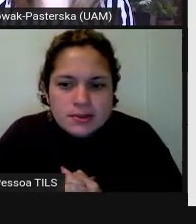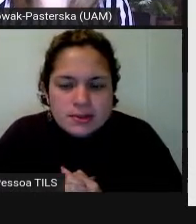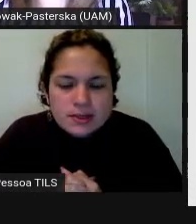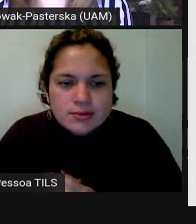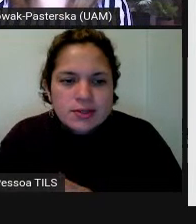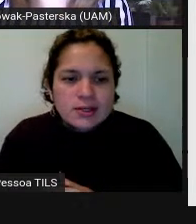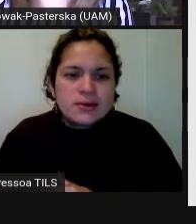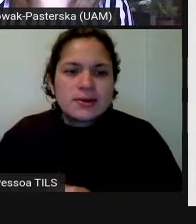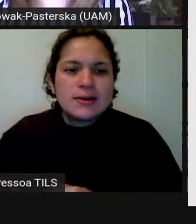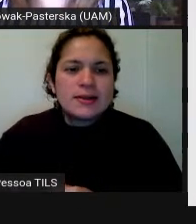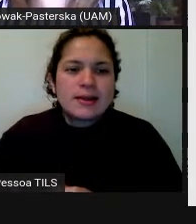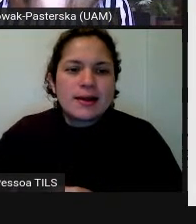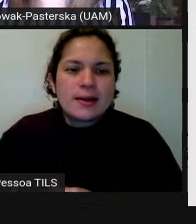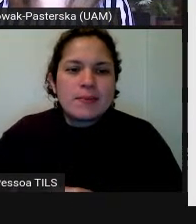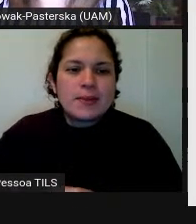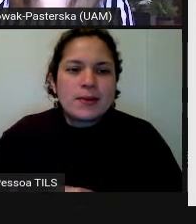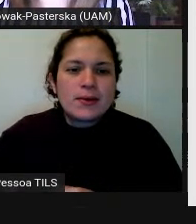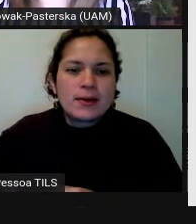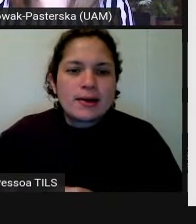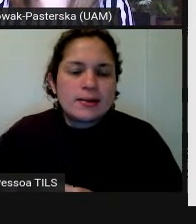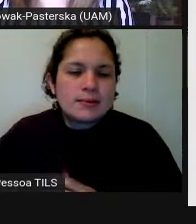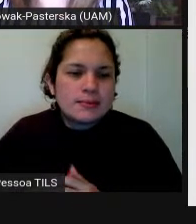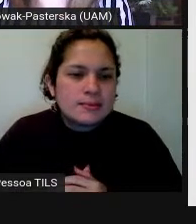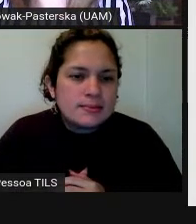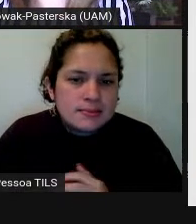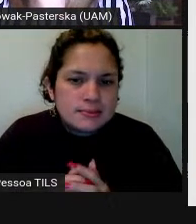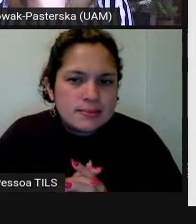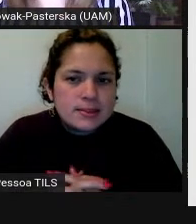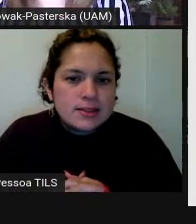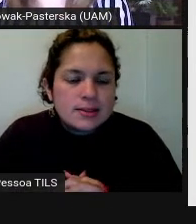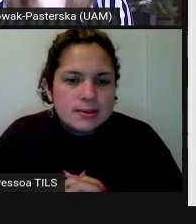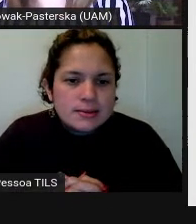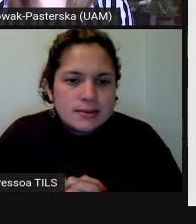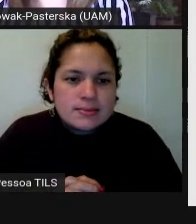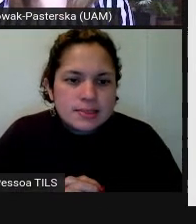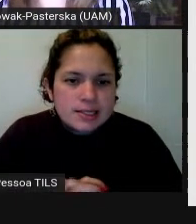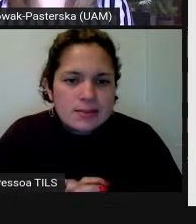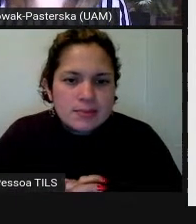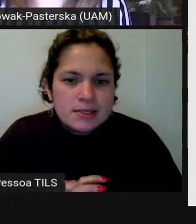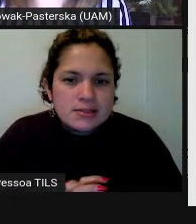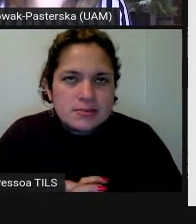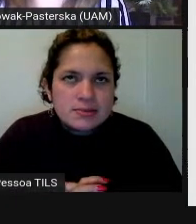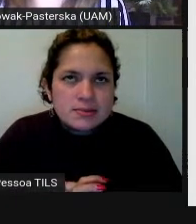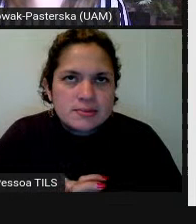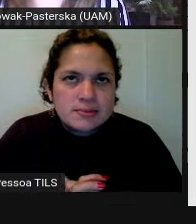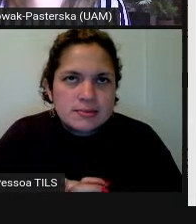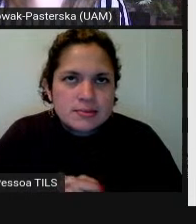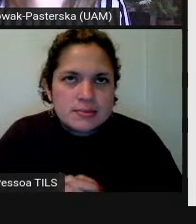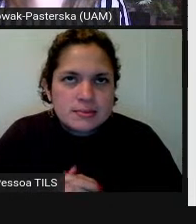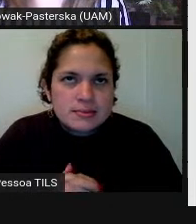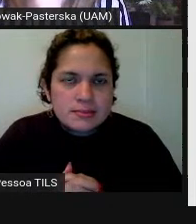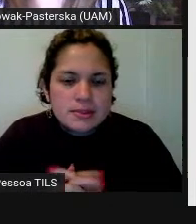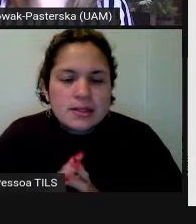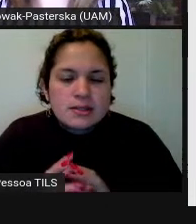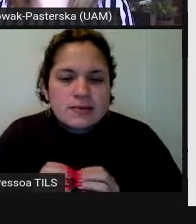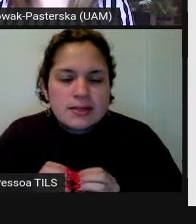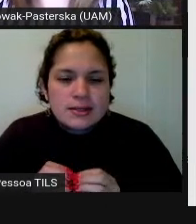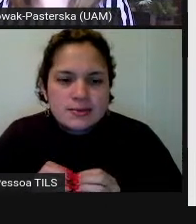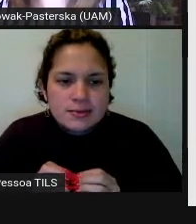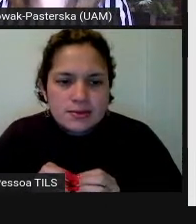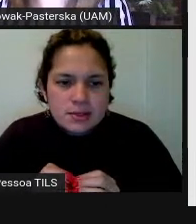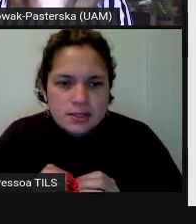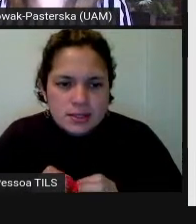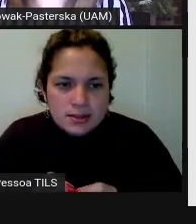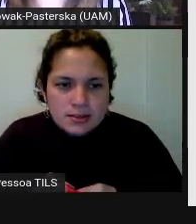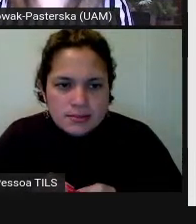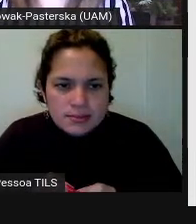kwiatek, piórko, baran. Fornal to na przykład robotnik pracujący gdzieś w gospodarstwie rolnym, no